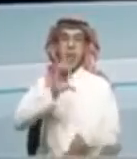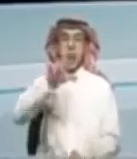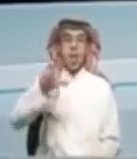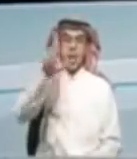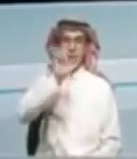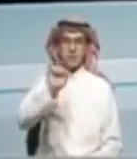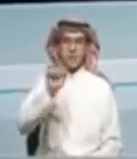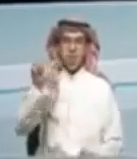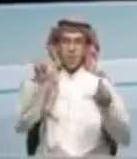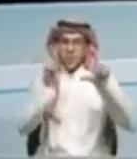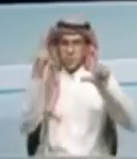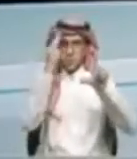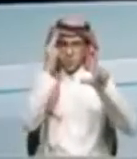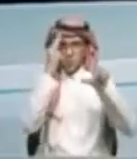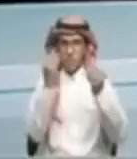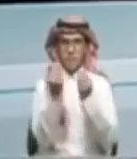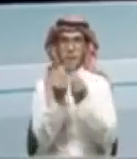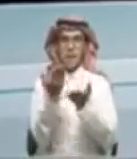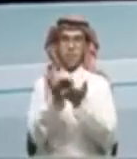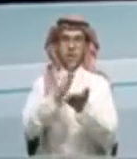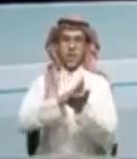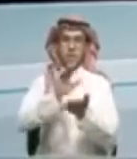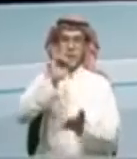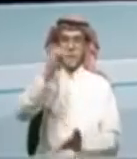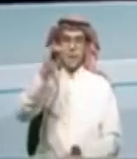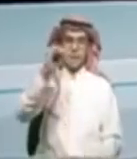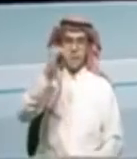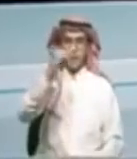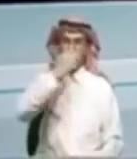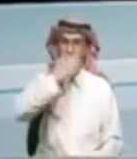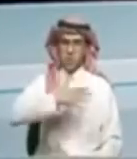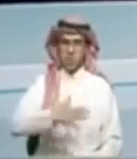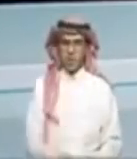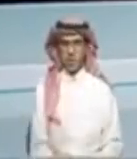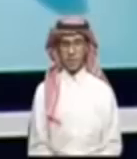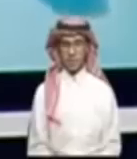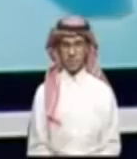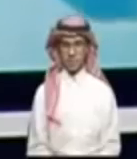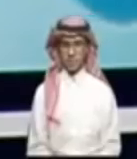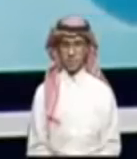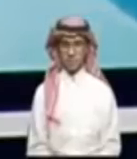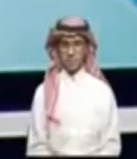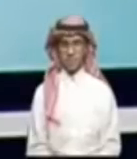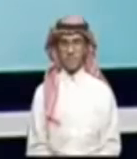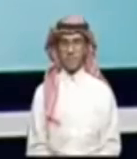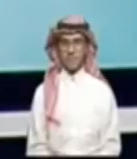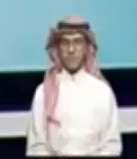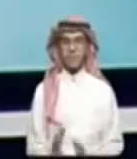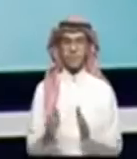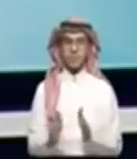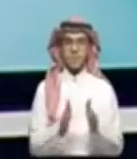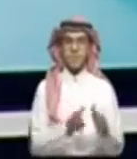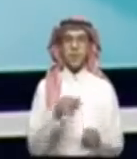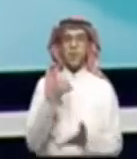لهذا اليوم من قناة السعودية، ويرافقنا في لغة الإشارة الزميل محمد الدوسري. عبر مصدر